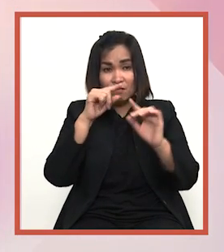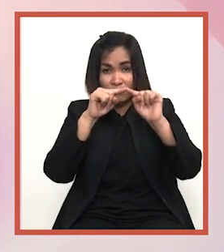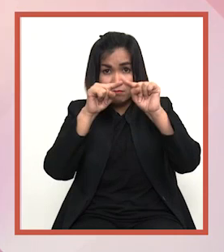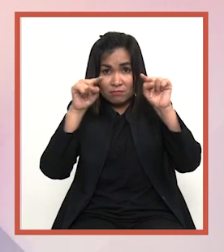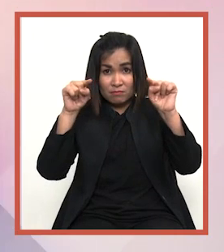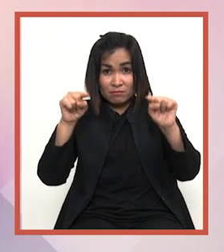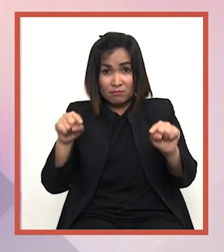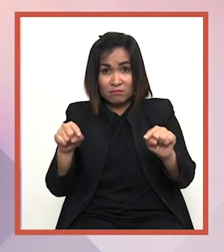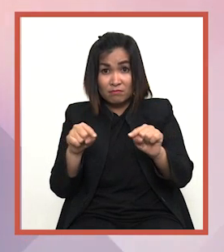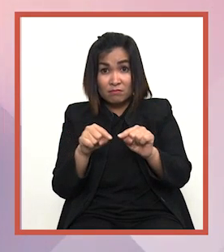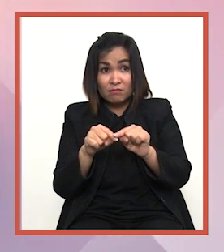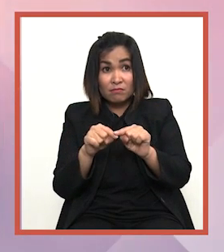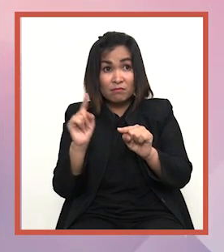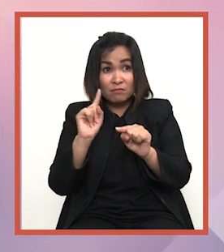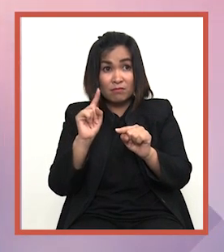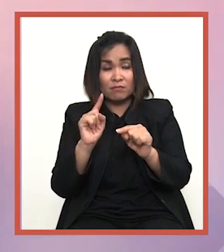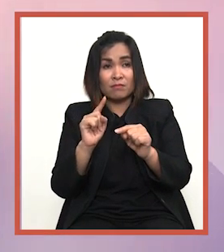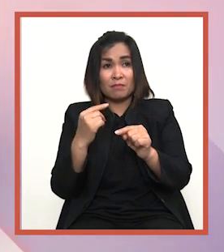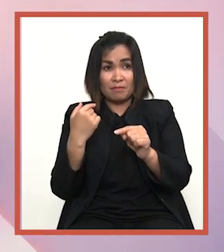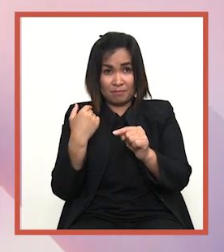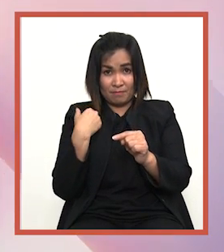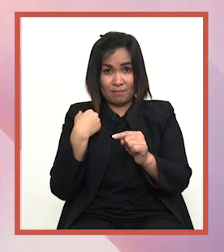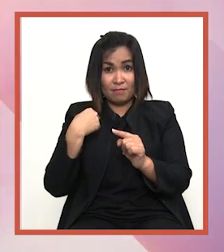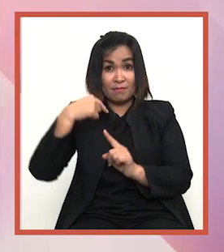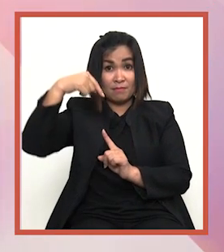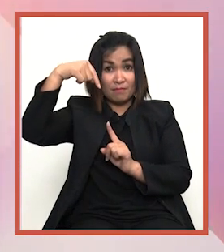แบบแรกแบบงานสมบูรณ์นะครับลักษณะจะเป็น